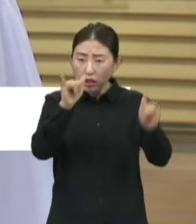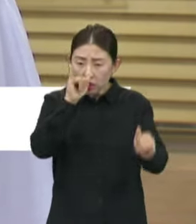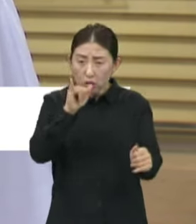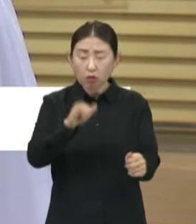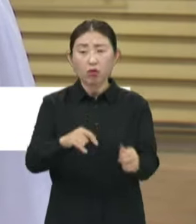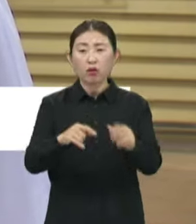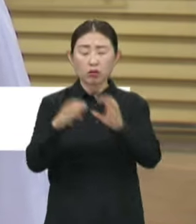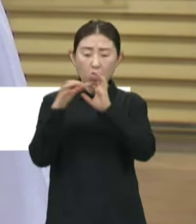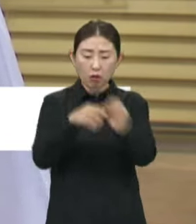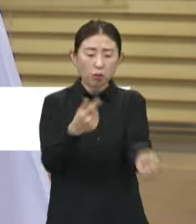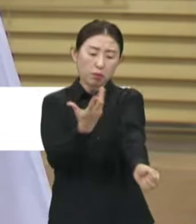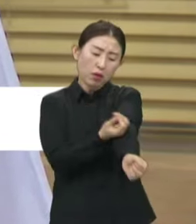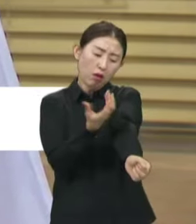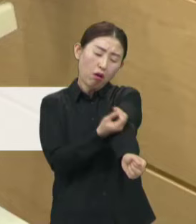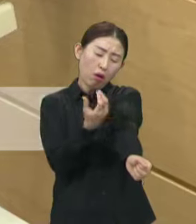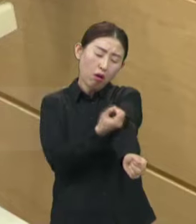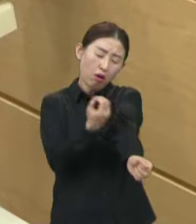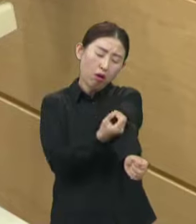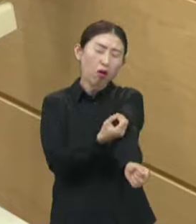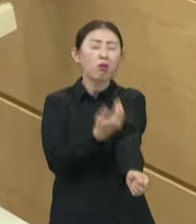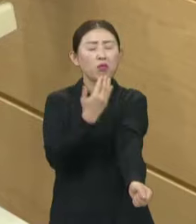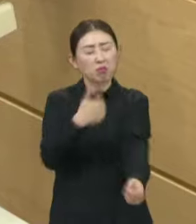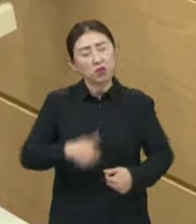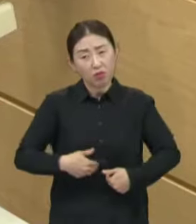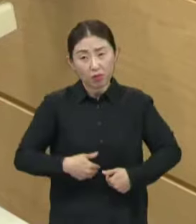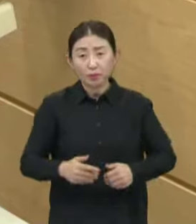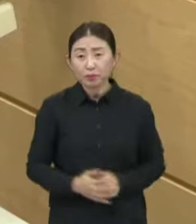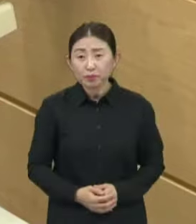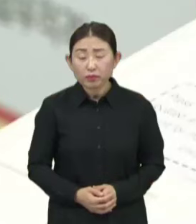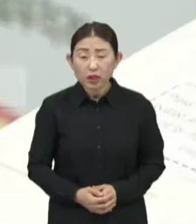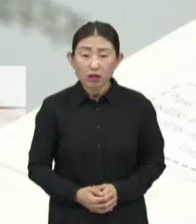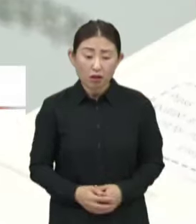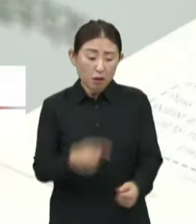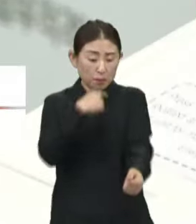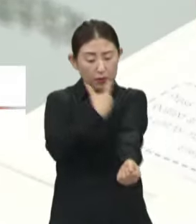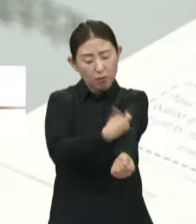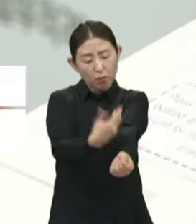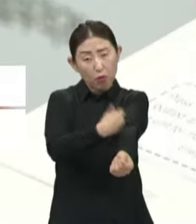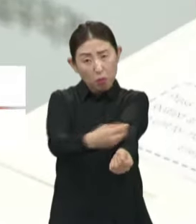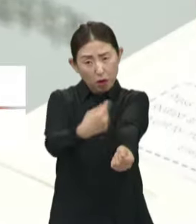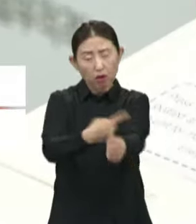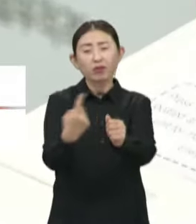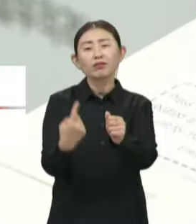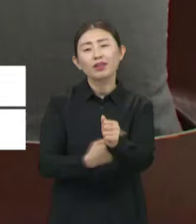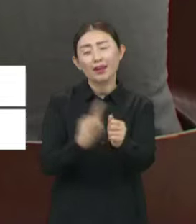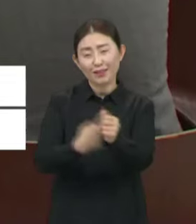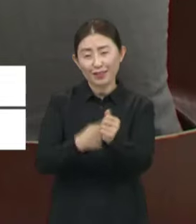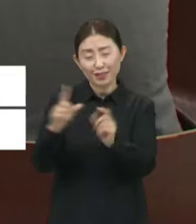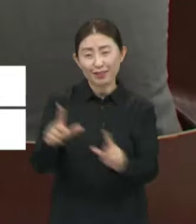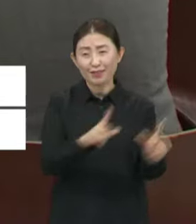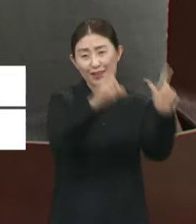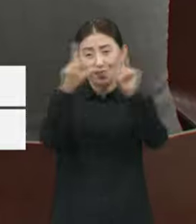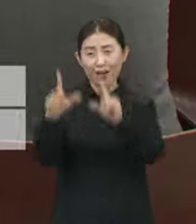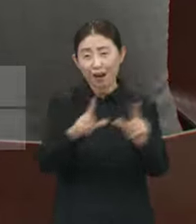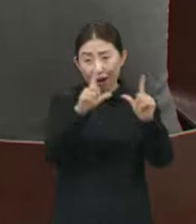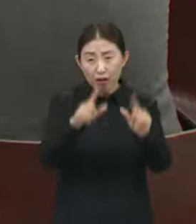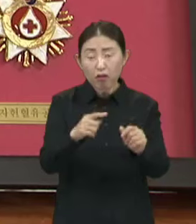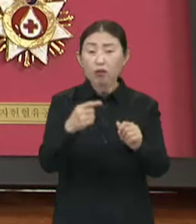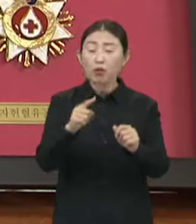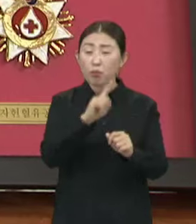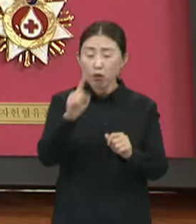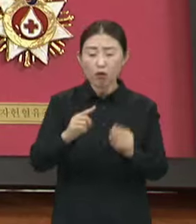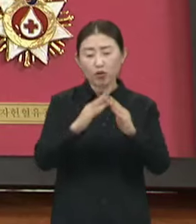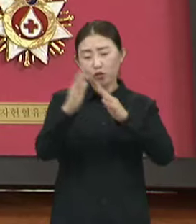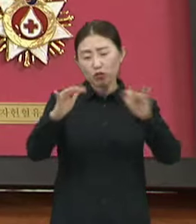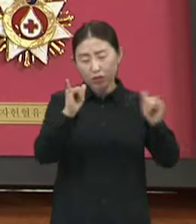생명이 위험할 수가 있습니다. 생명 나눔이 삶의 일부가 된 헌혈왕들. 헌혈이 가장 쉬운 이웃사랑의